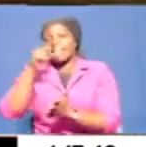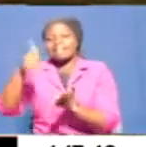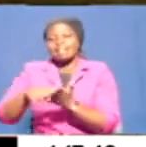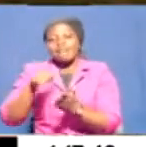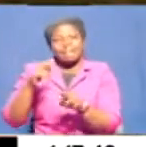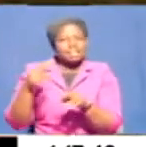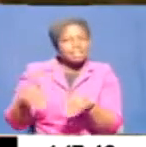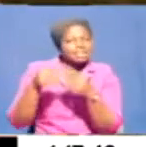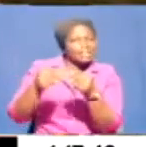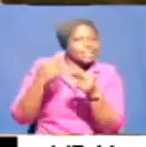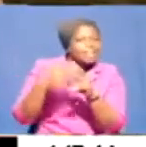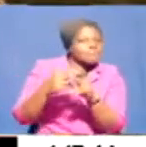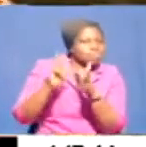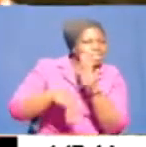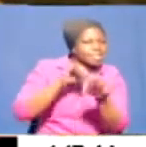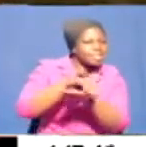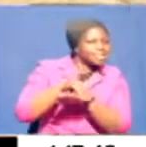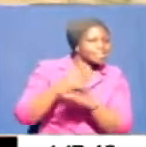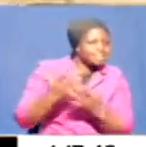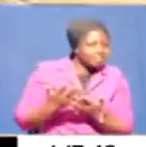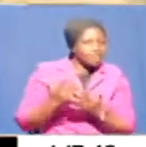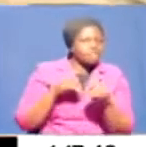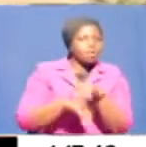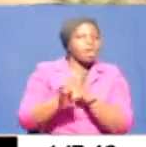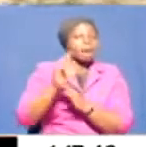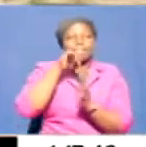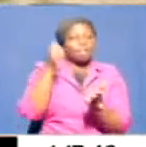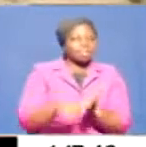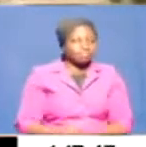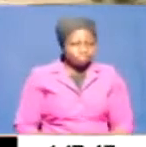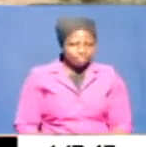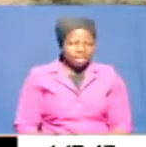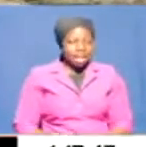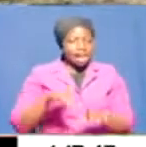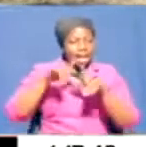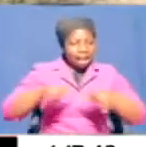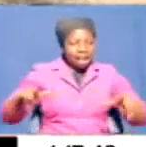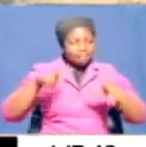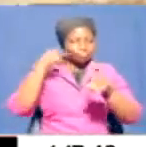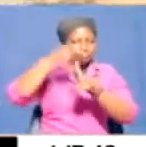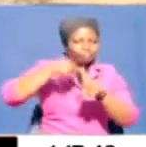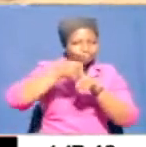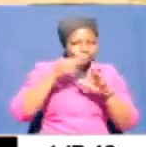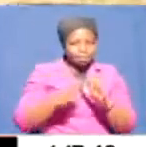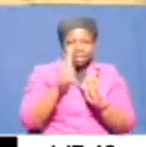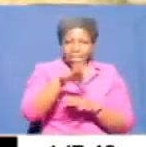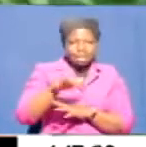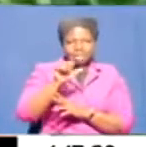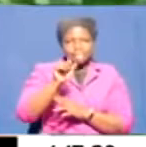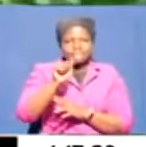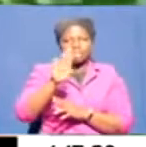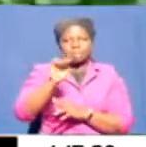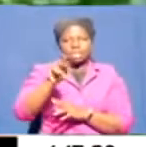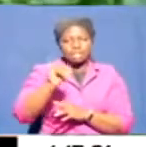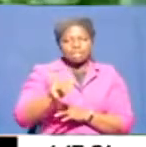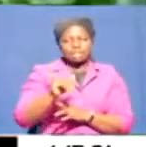lugha ya Kiingereza, wafanye zile tunaita follow-ups. A land activist in Sabaki wards Tembo Kaviha believes that Kenyans